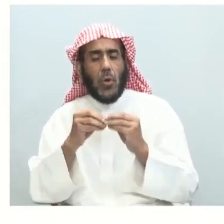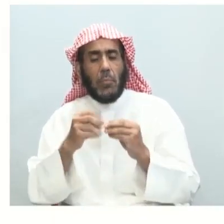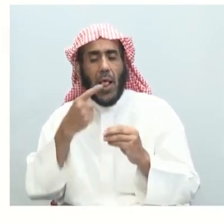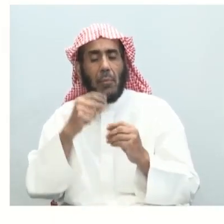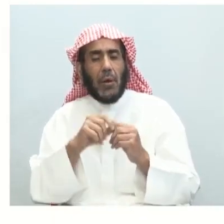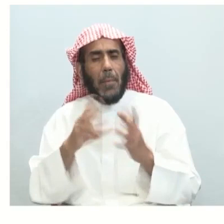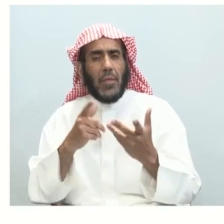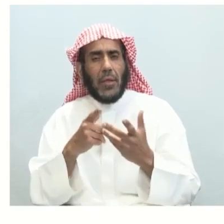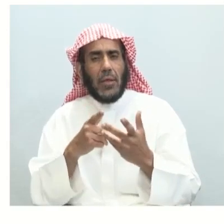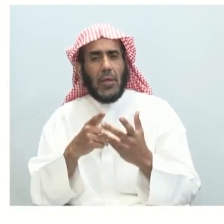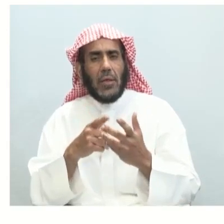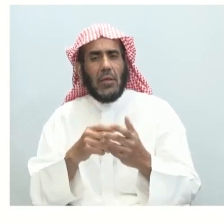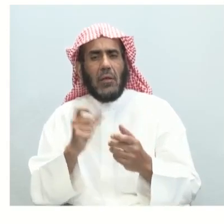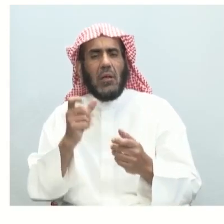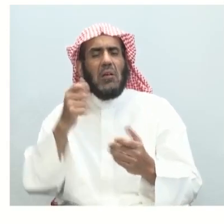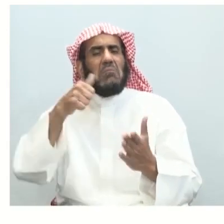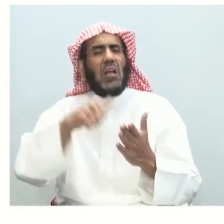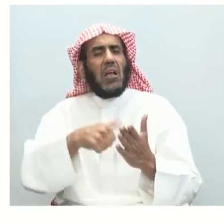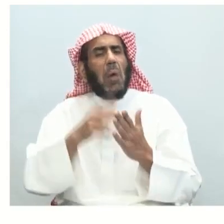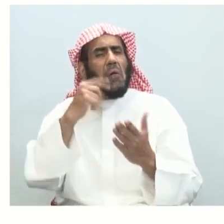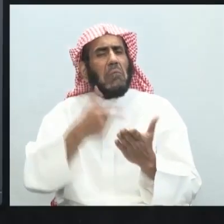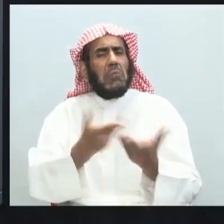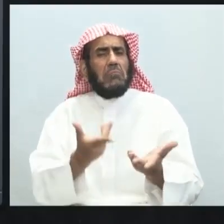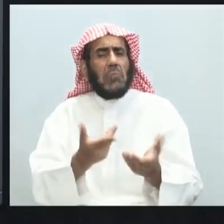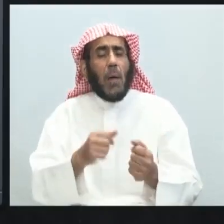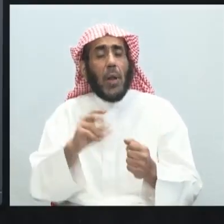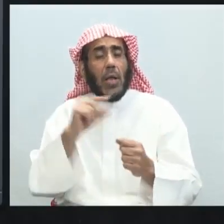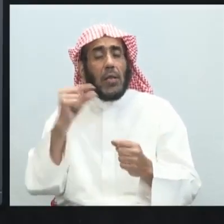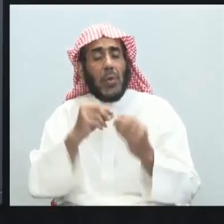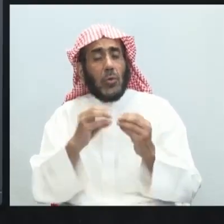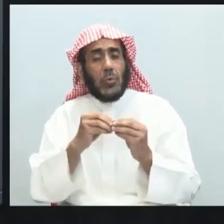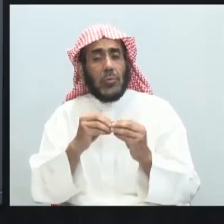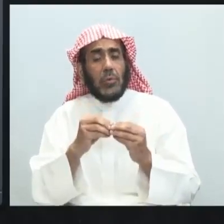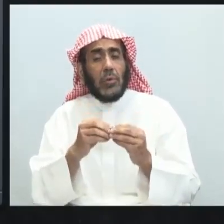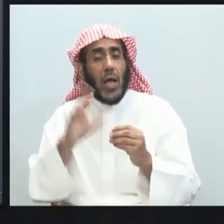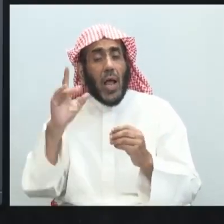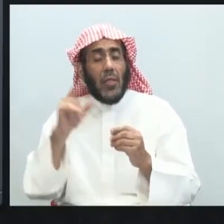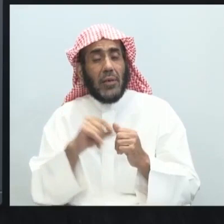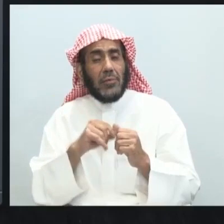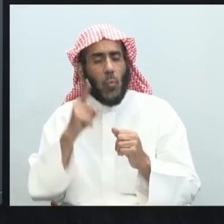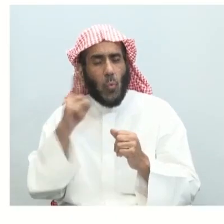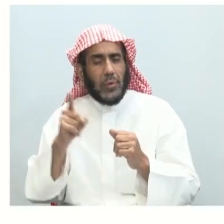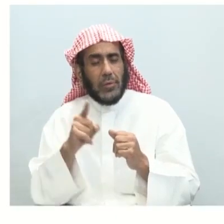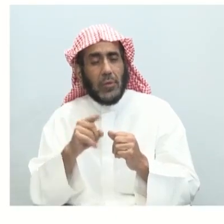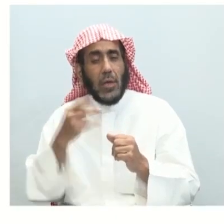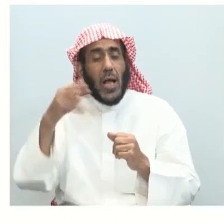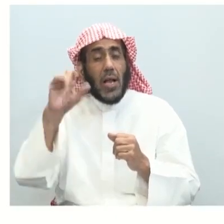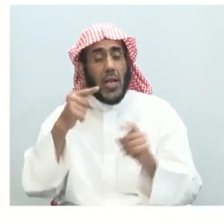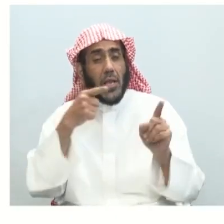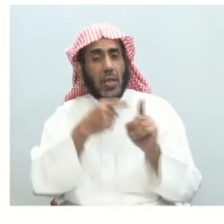باللون الاحمر ماذا نكره اما الكلمات التي لونت باللون الاخضر علي